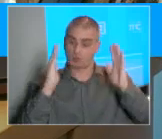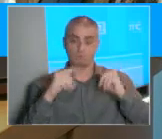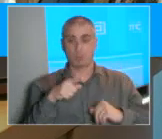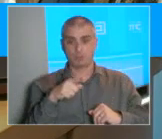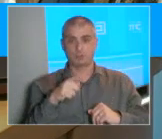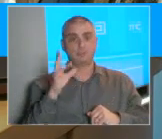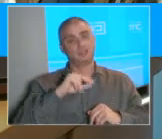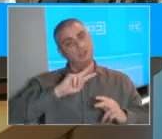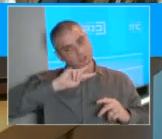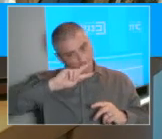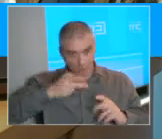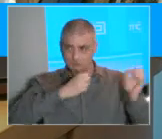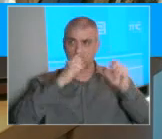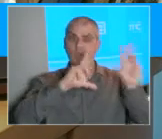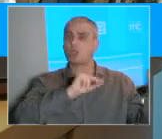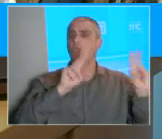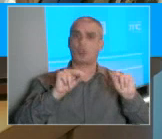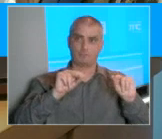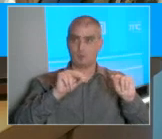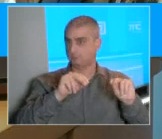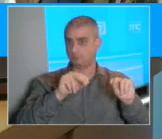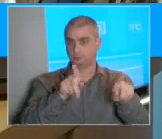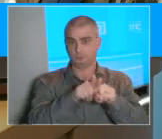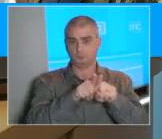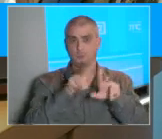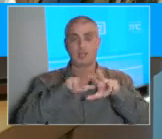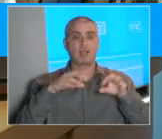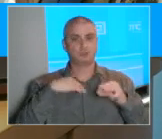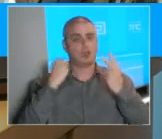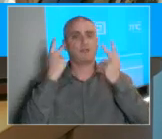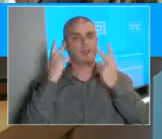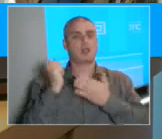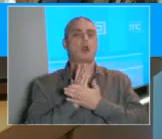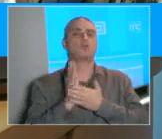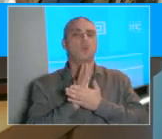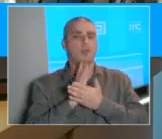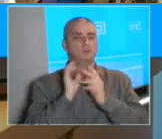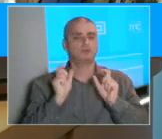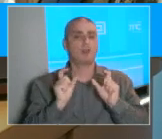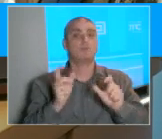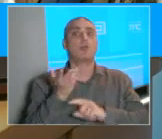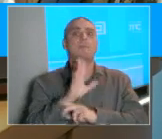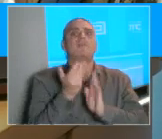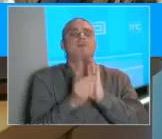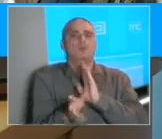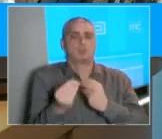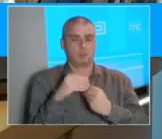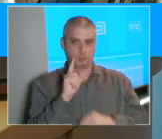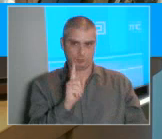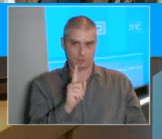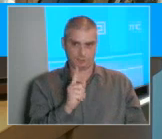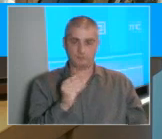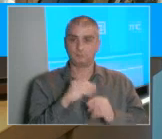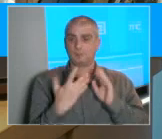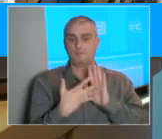מכך אמורה להיכנס שערה דומה לארצנו, וכדאי להיות ערוכים כדי למנוע מוות מיותר נוסף.